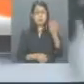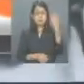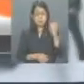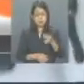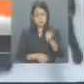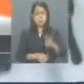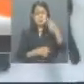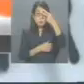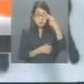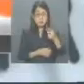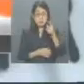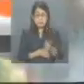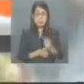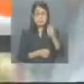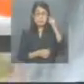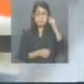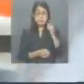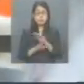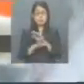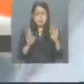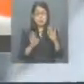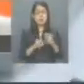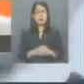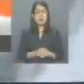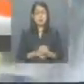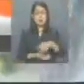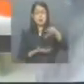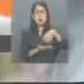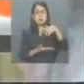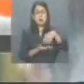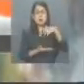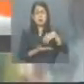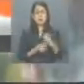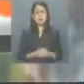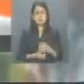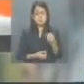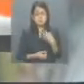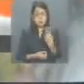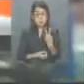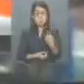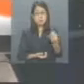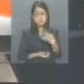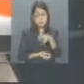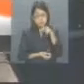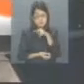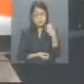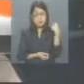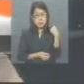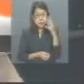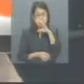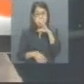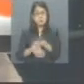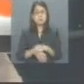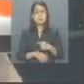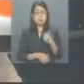ครับร่วมกับข่าวสารที่พี่น้องประชาชนในพื้นที่ให้พวกเราได้ครับ ค่ะอย่างนี้แล้วมาตรการป้องกัน